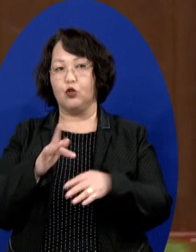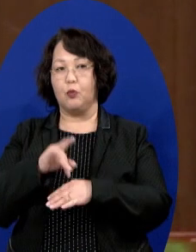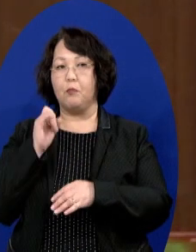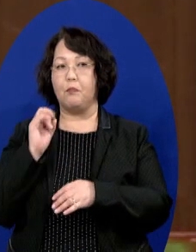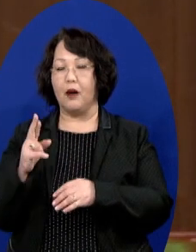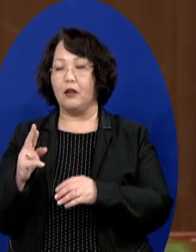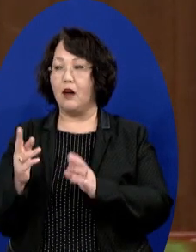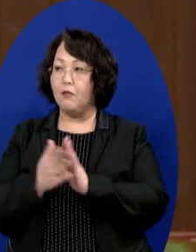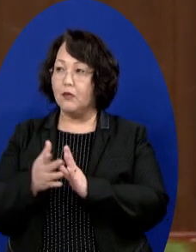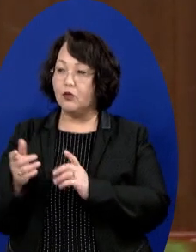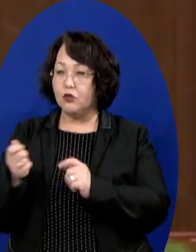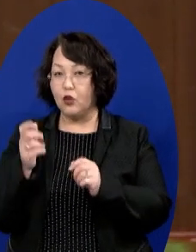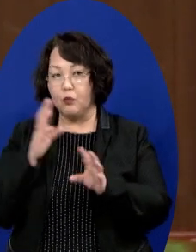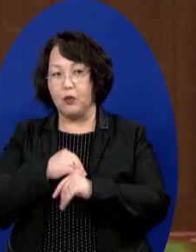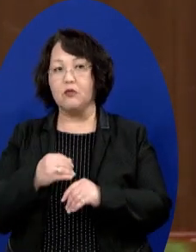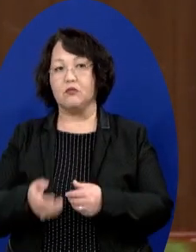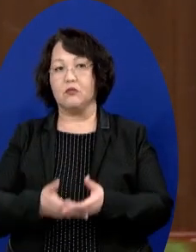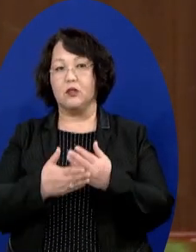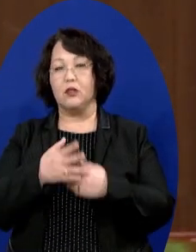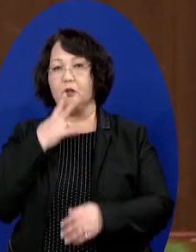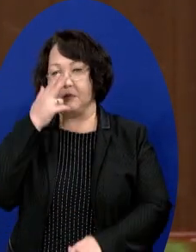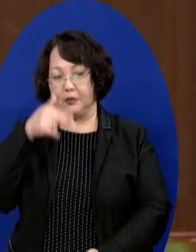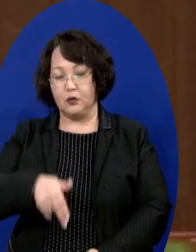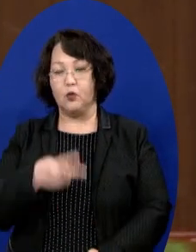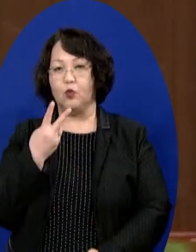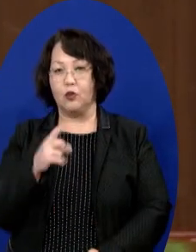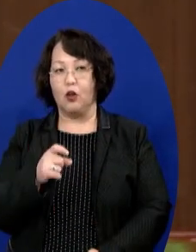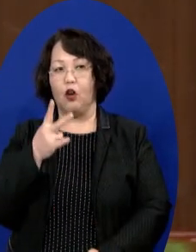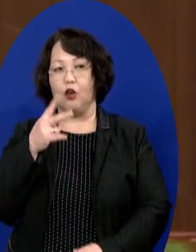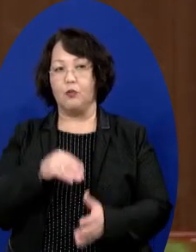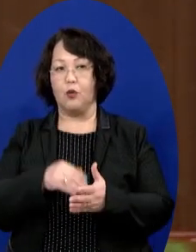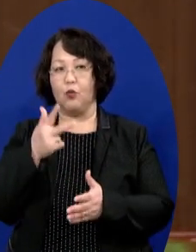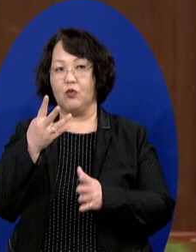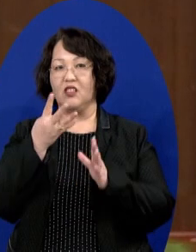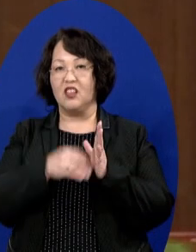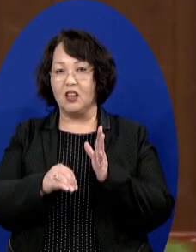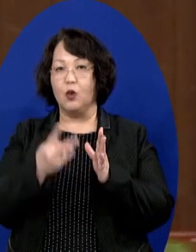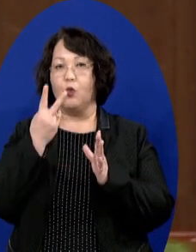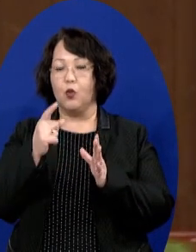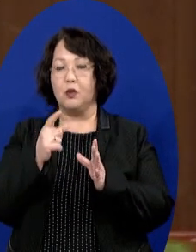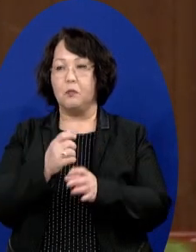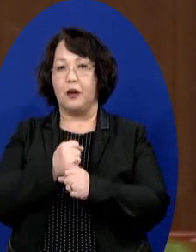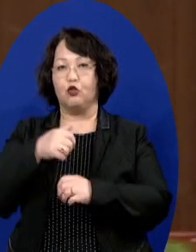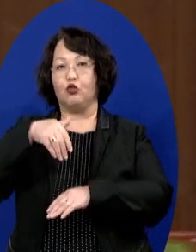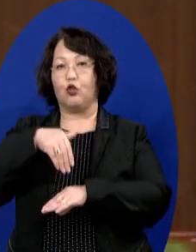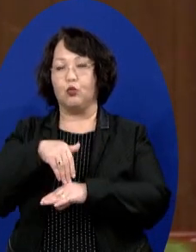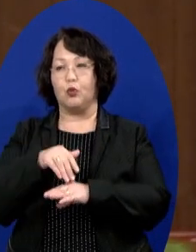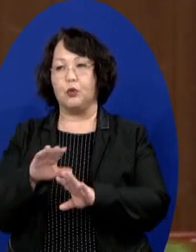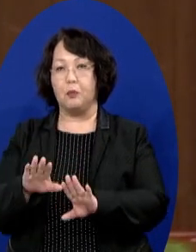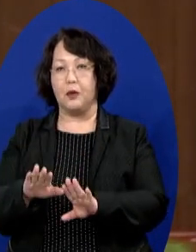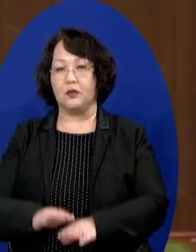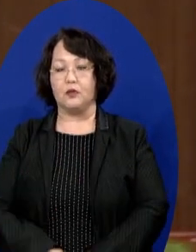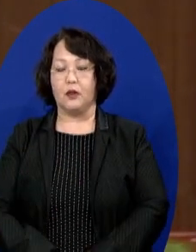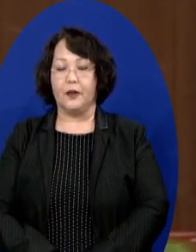хамтраад өнөөдөр шатхууны өнөө 2390 төгрөгөн дээр одоо барьцсан байгаа гэж ойлгож байна.